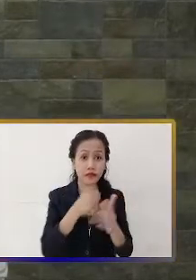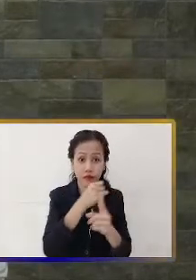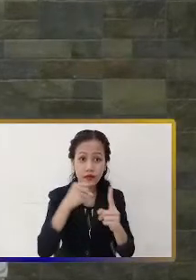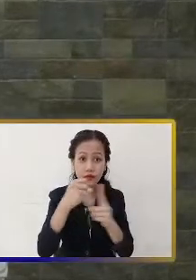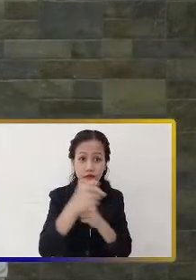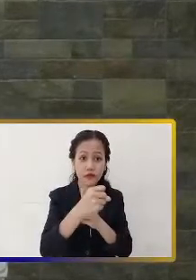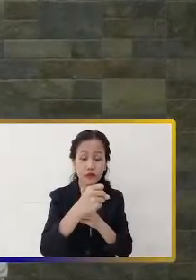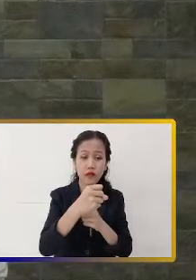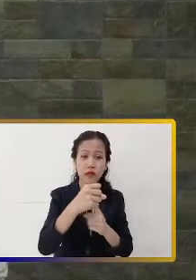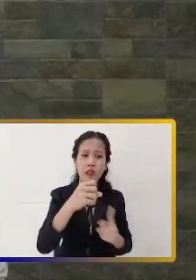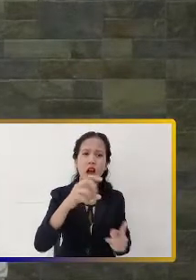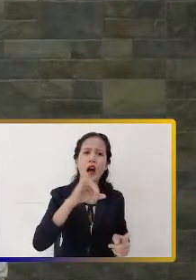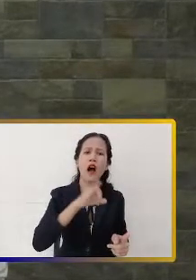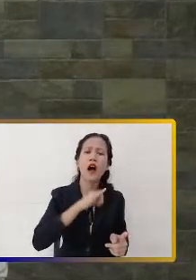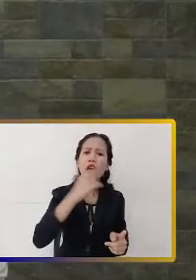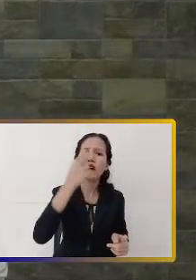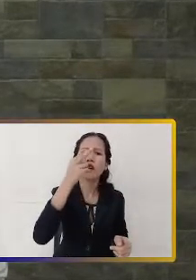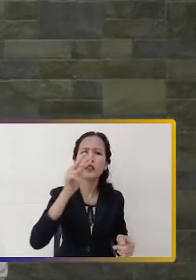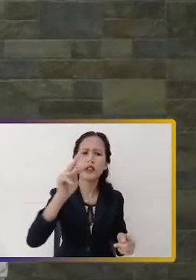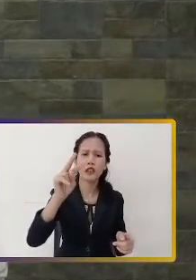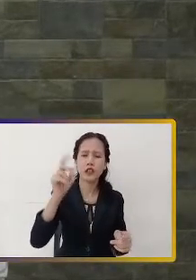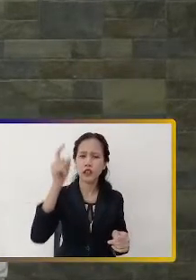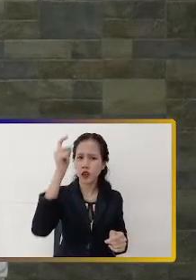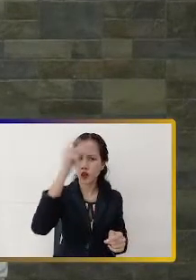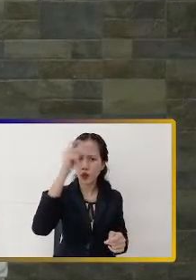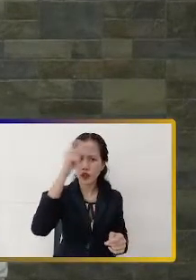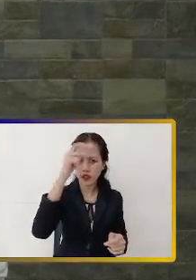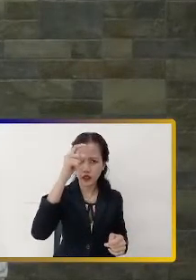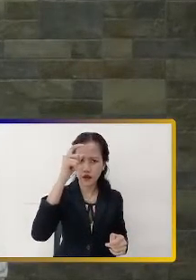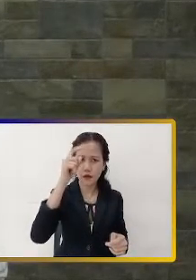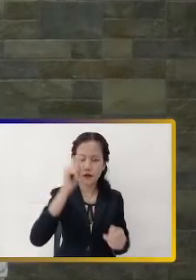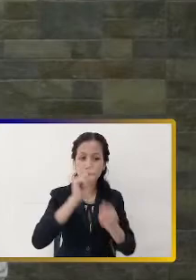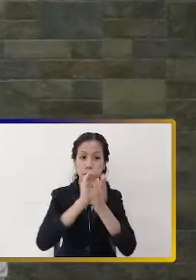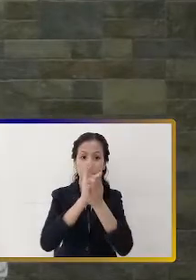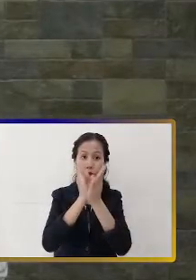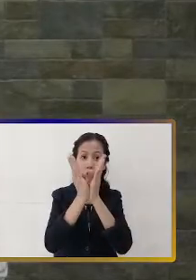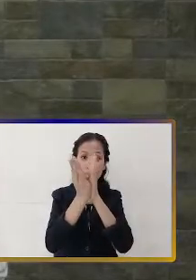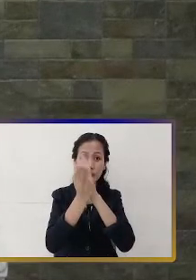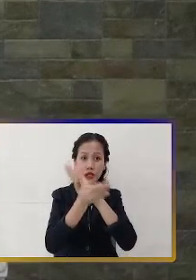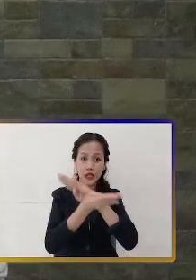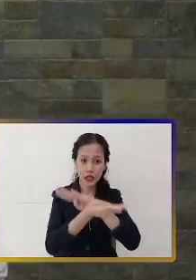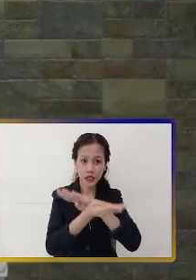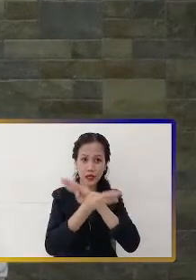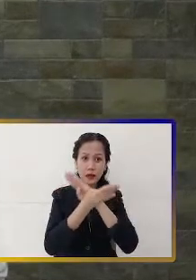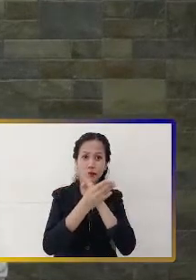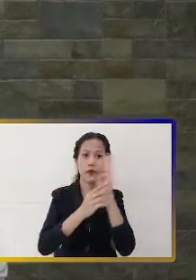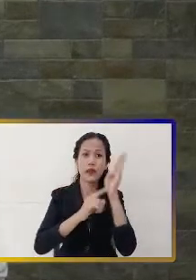po, yung wisdom ay naging bukal ng pagpapala.